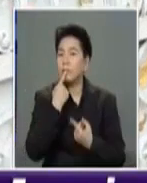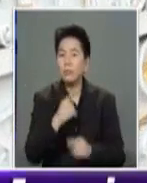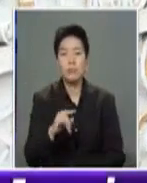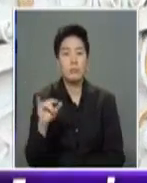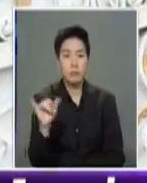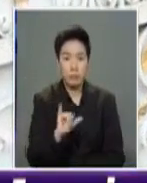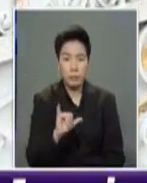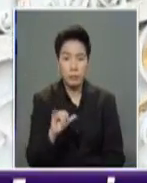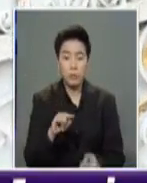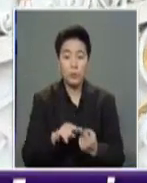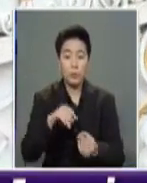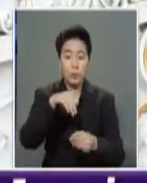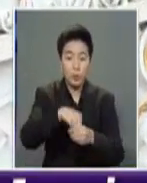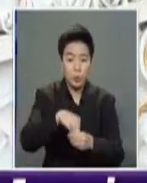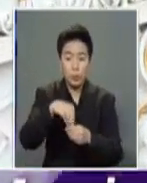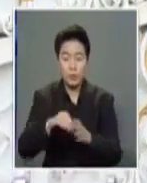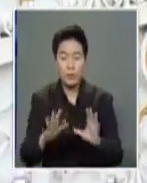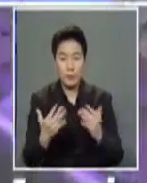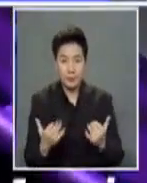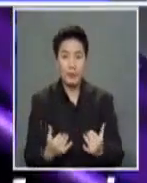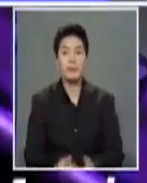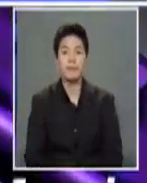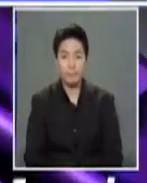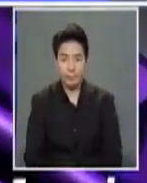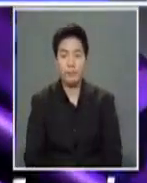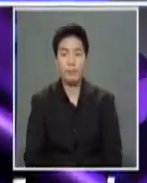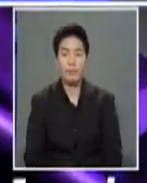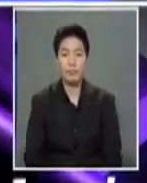ยังคงอยู่ในบ้านหรือไม่ค่ะคุณธีรวัฒน์คุณวรรณศิริคะ ก็มี